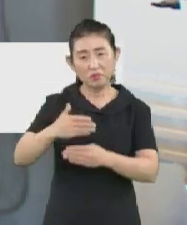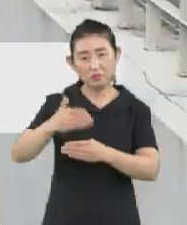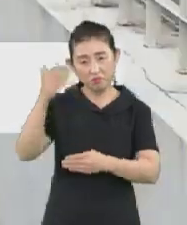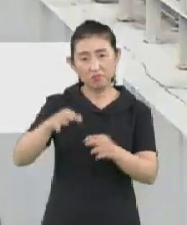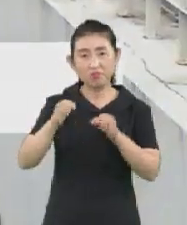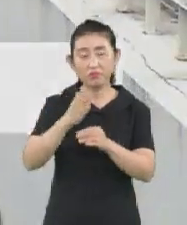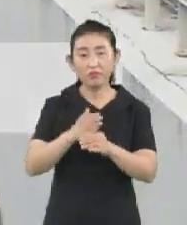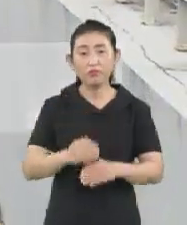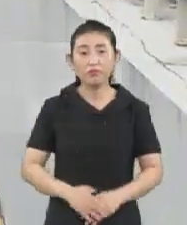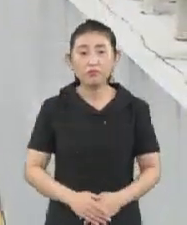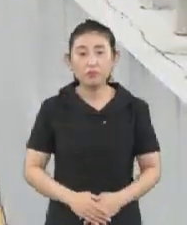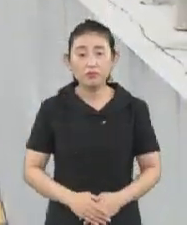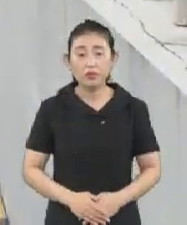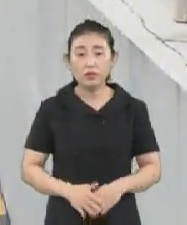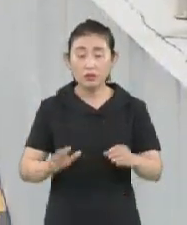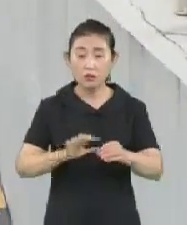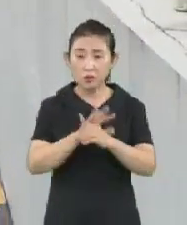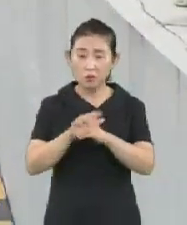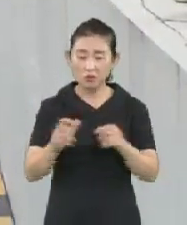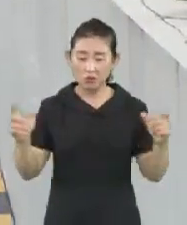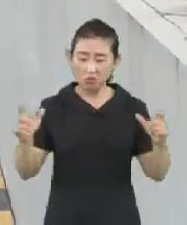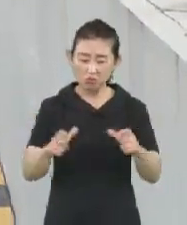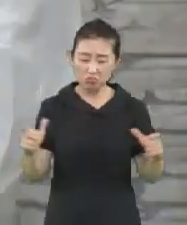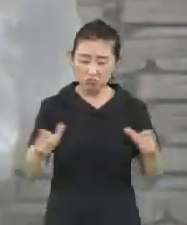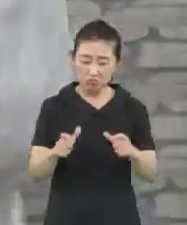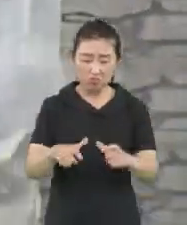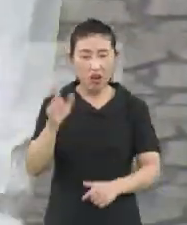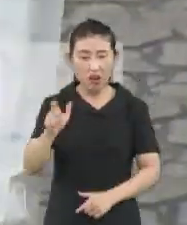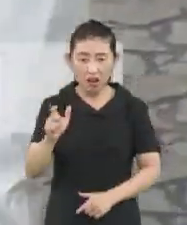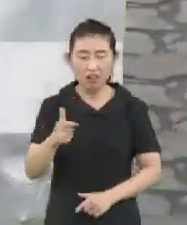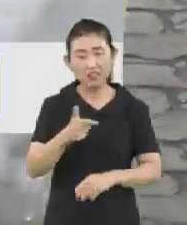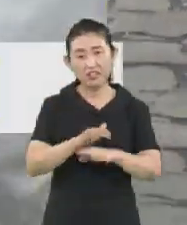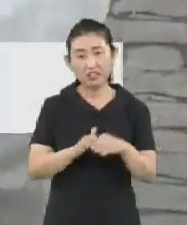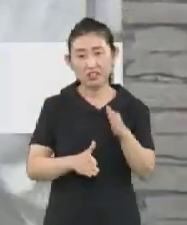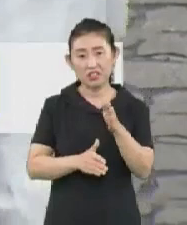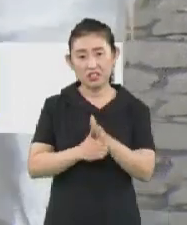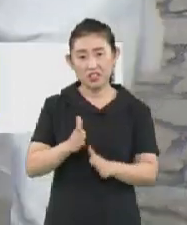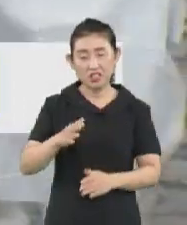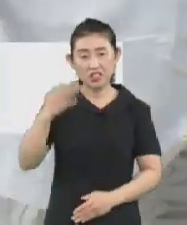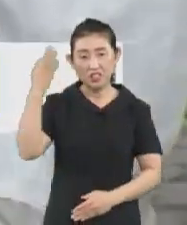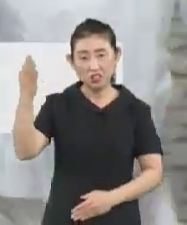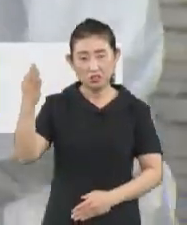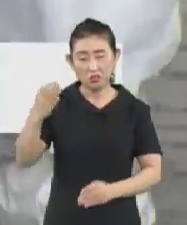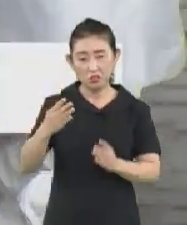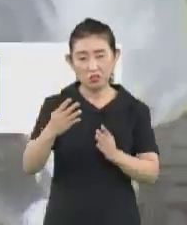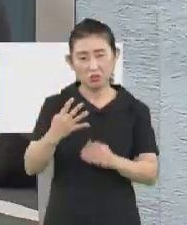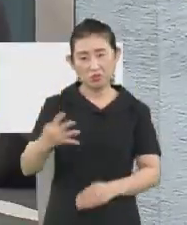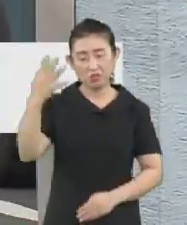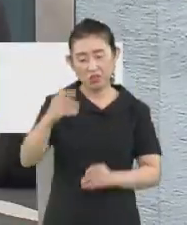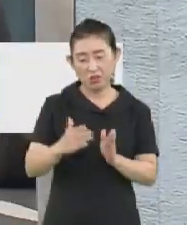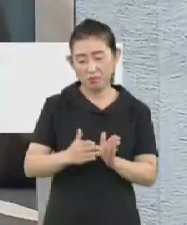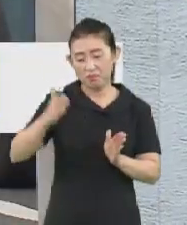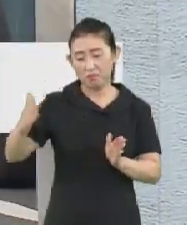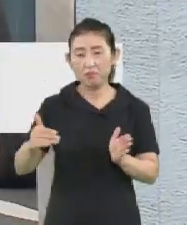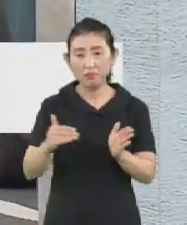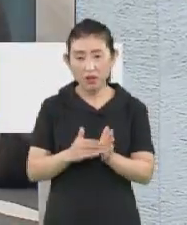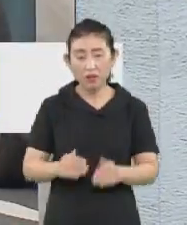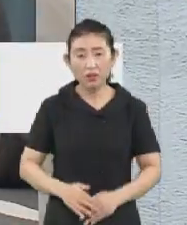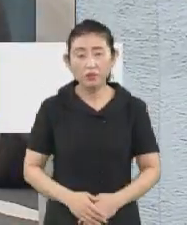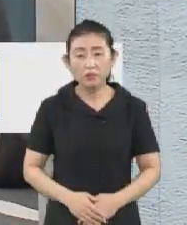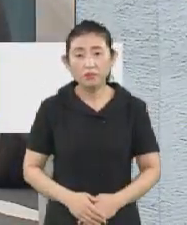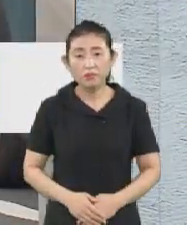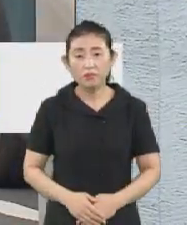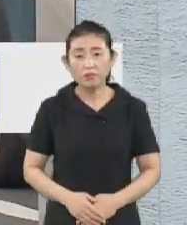오실까미. 하지만 좀처럼 줄지 않는 확진자에 대전시가 4단계 2주 연장을 결정했습니다. 거리두기